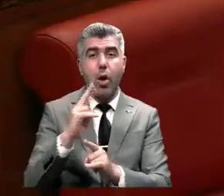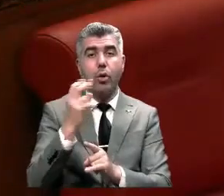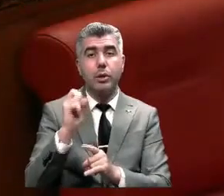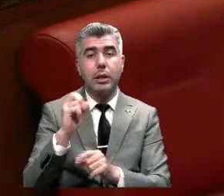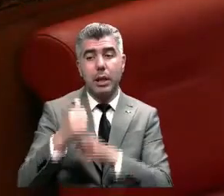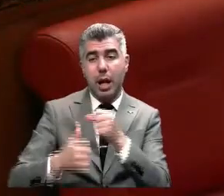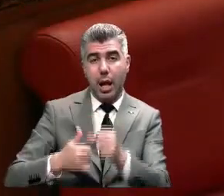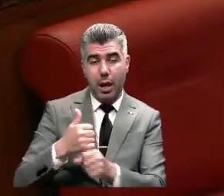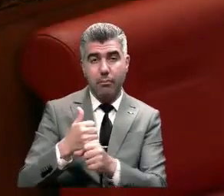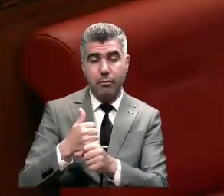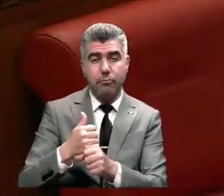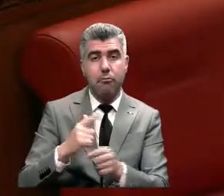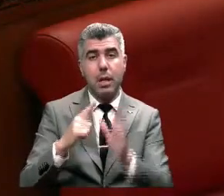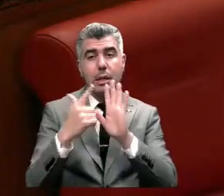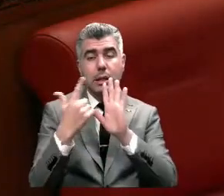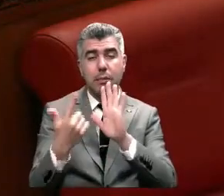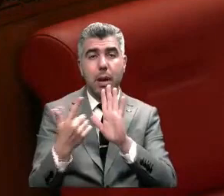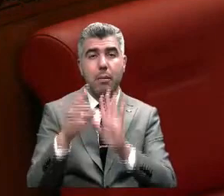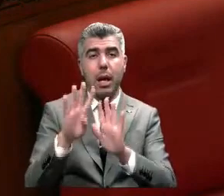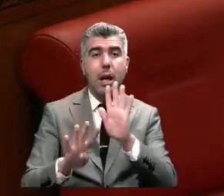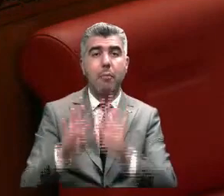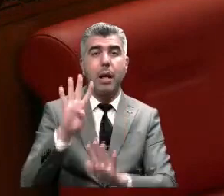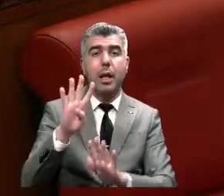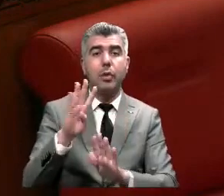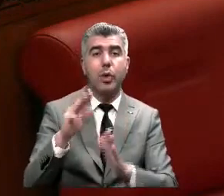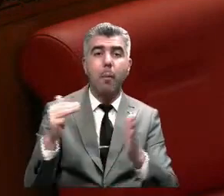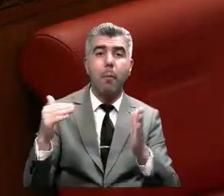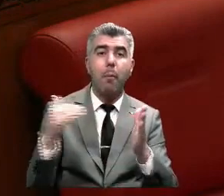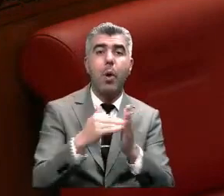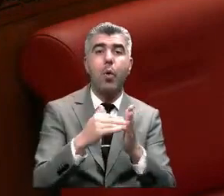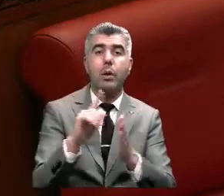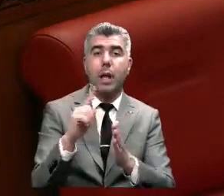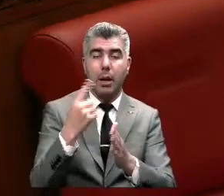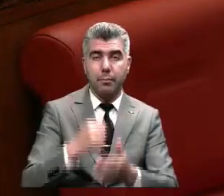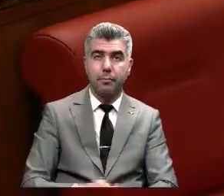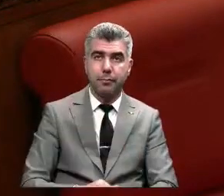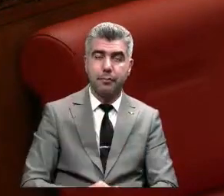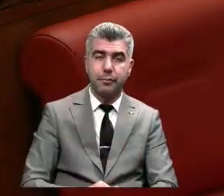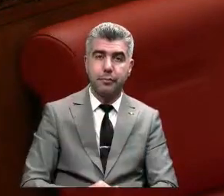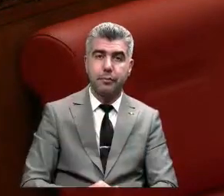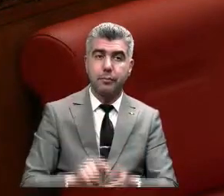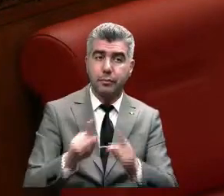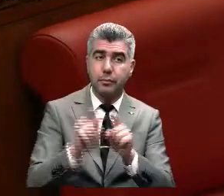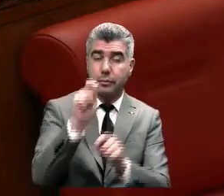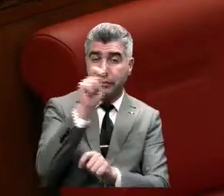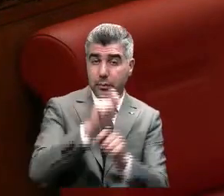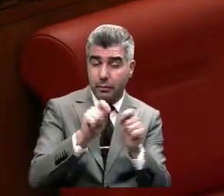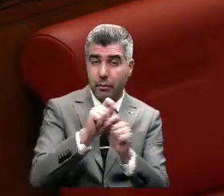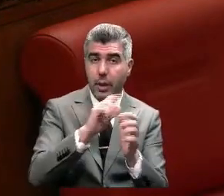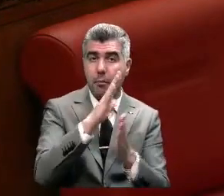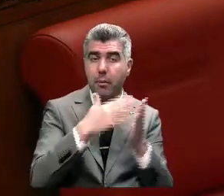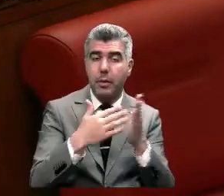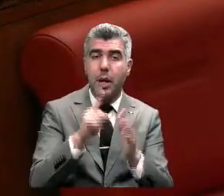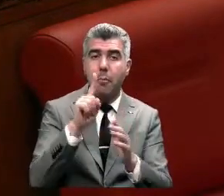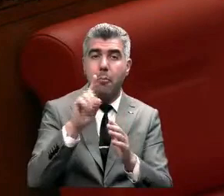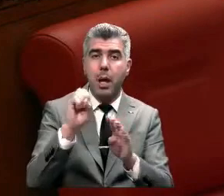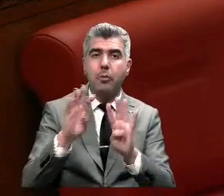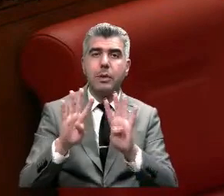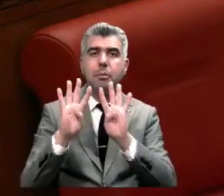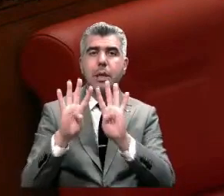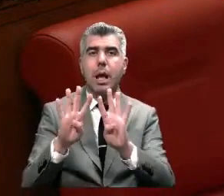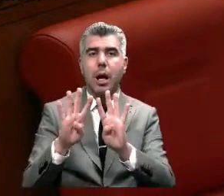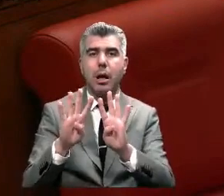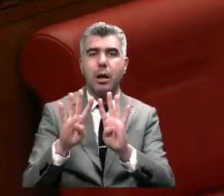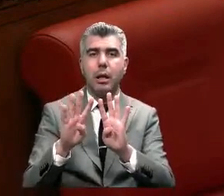الأخيرة 714 مليون درهم. عرف هذا البرنامج ترميم ورد الاعتبار 108 من